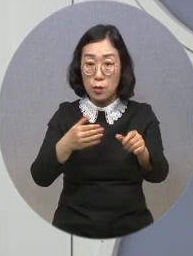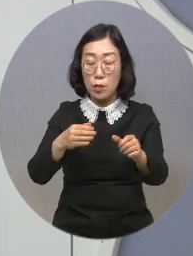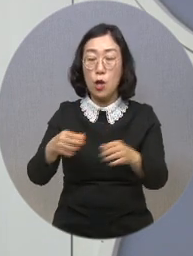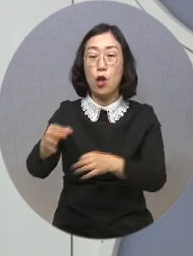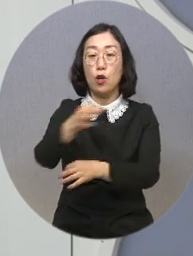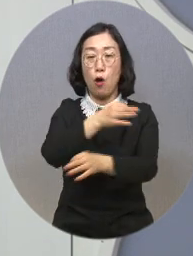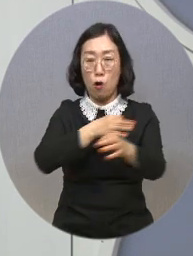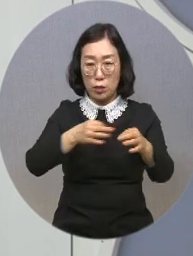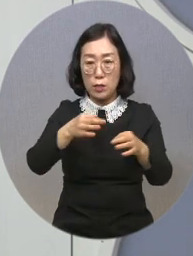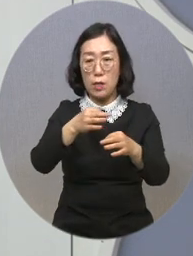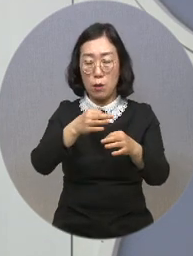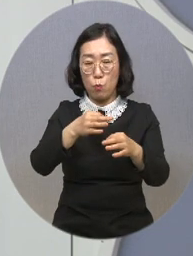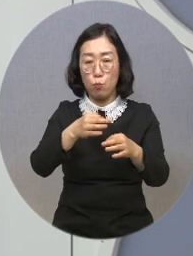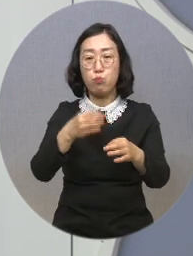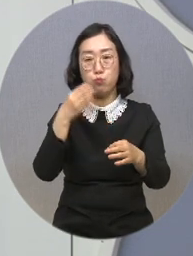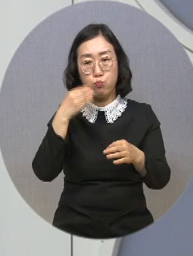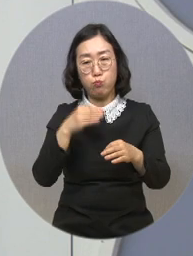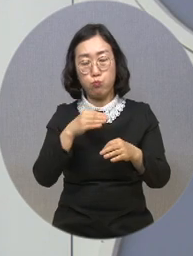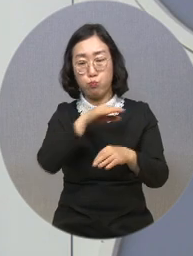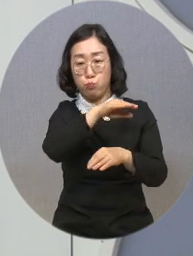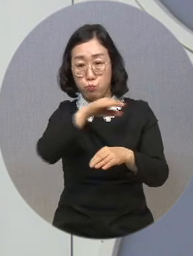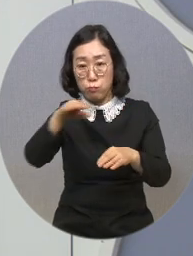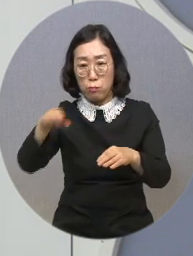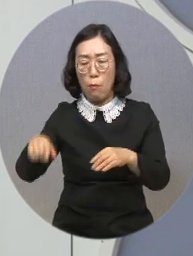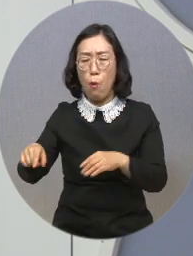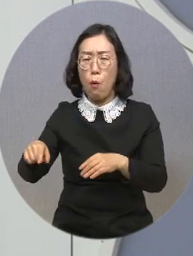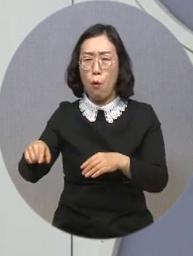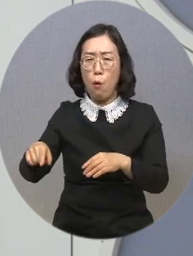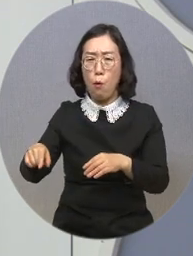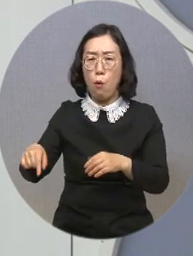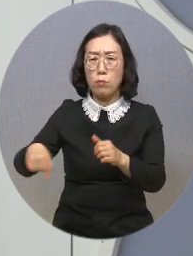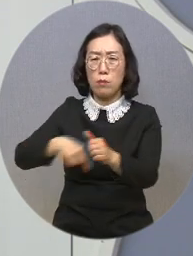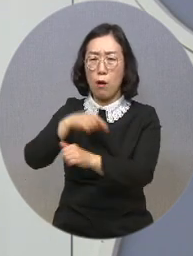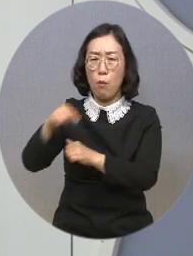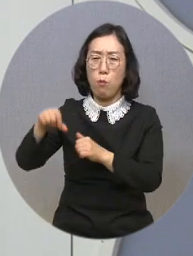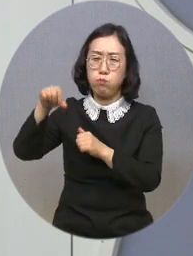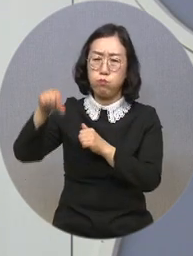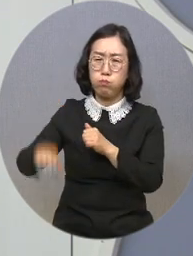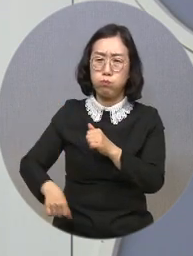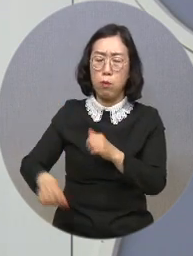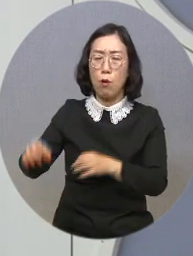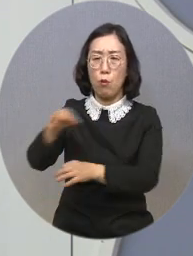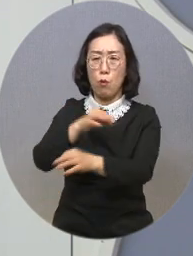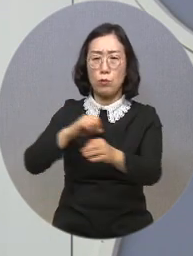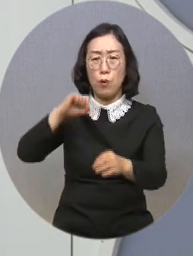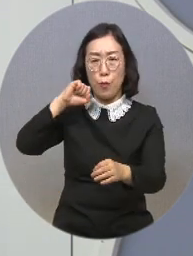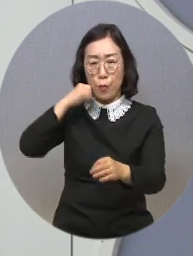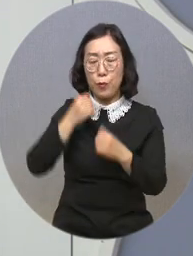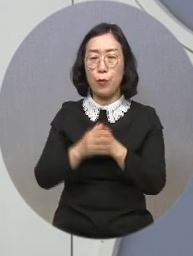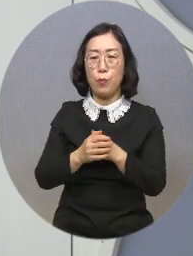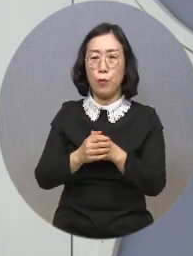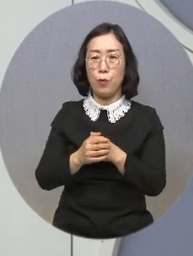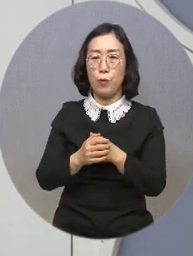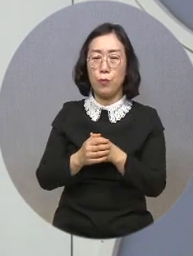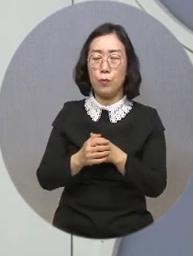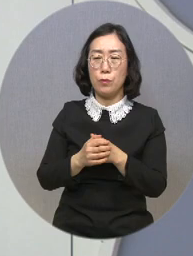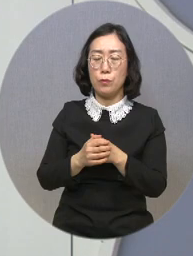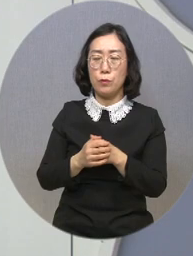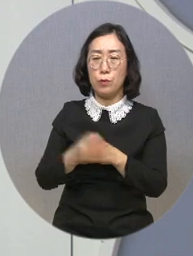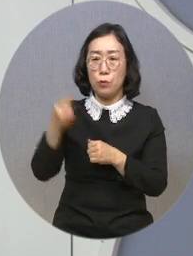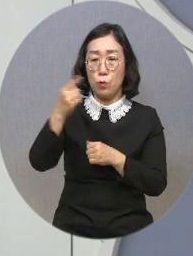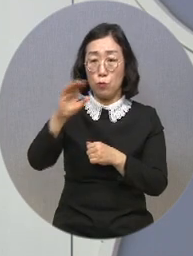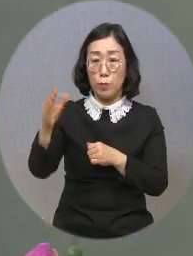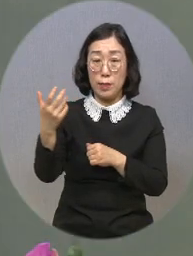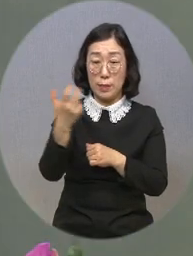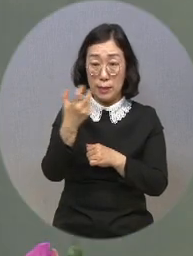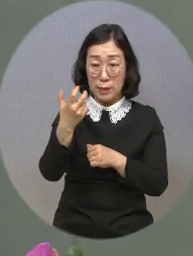경제의 수준이 됐지만 우리나라는 그때는 전무한 시대니까 그렇지. 우리나라 경제가 천불이 된 게